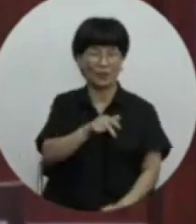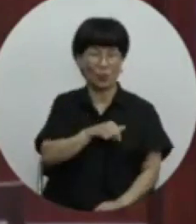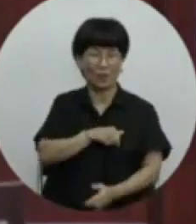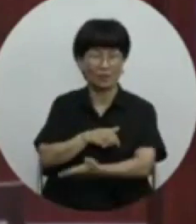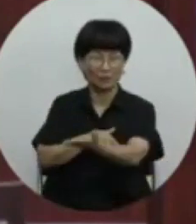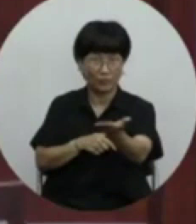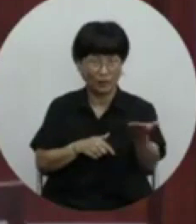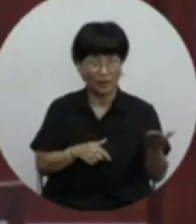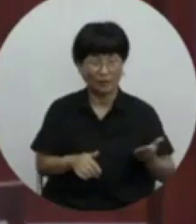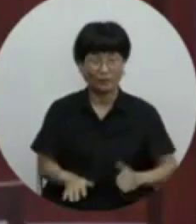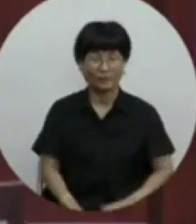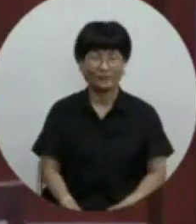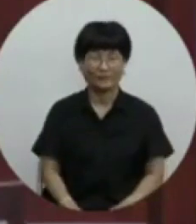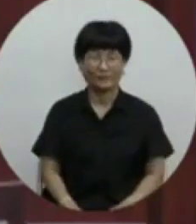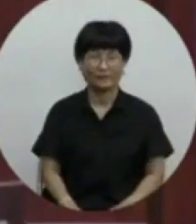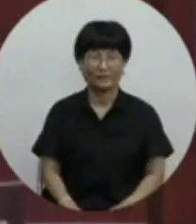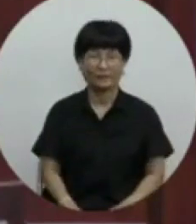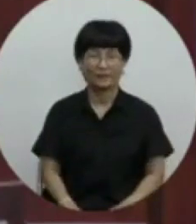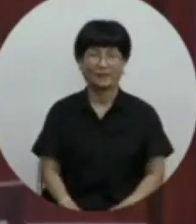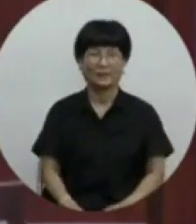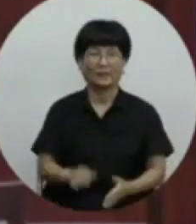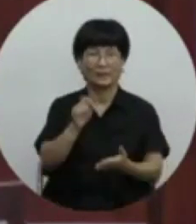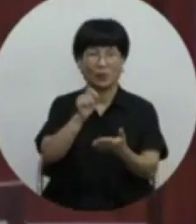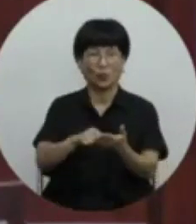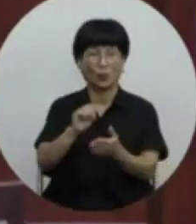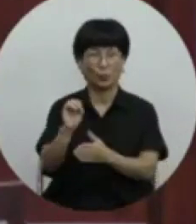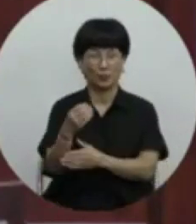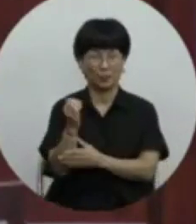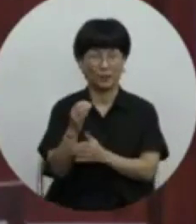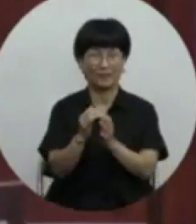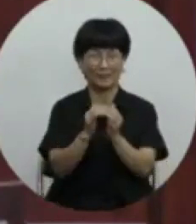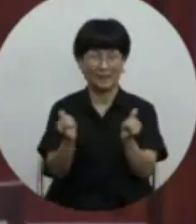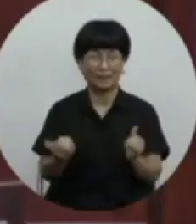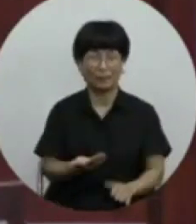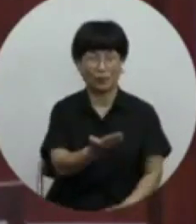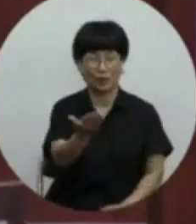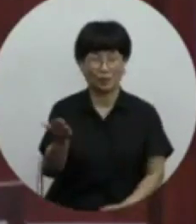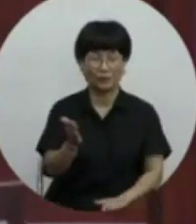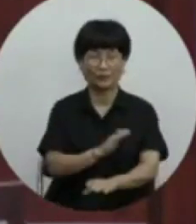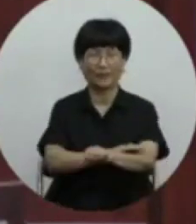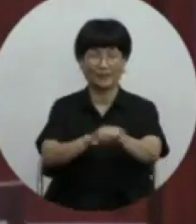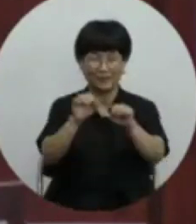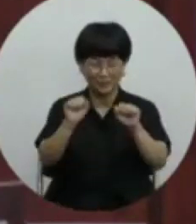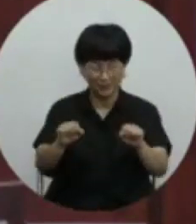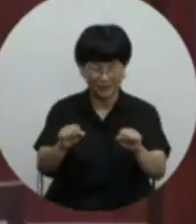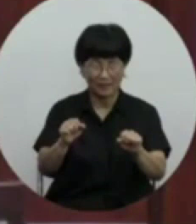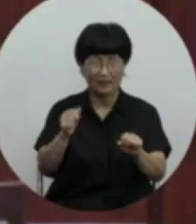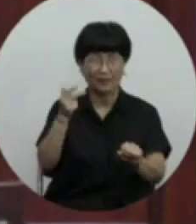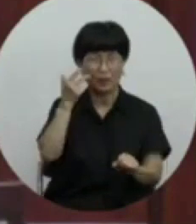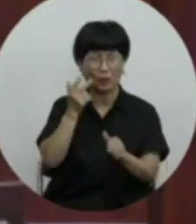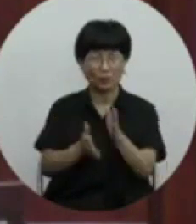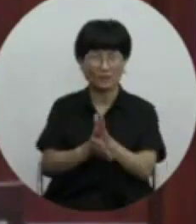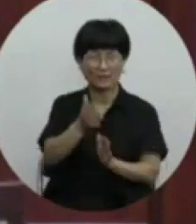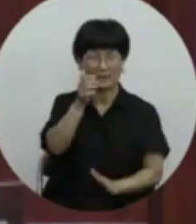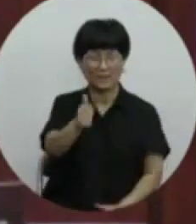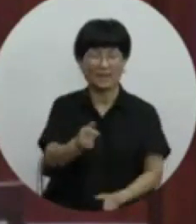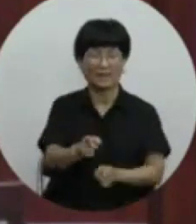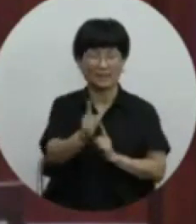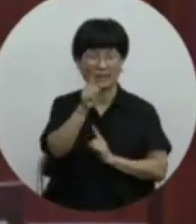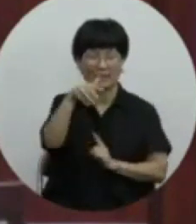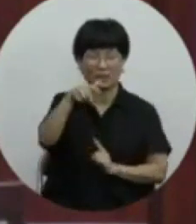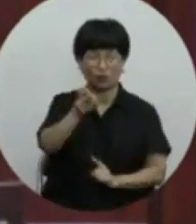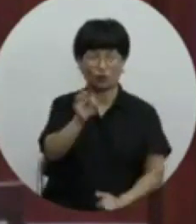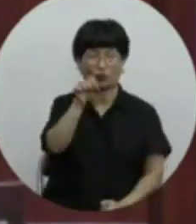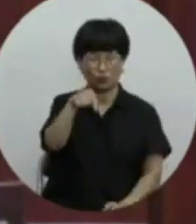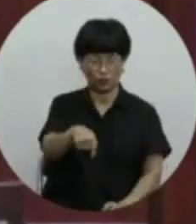그리고 정론 직필의 언론인 여러분, 안녕하십니까? 여주시장 이충우입니다.